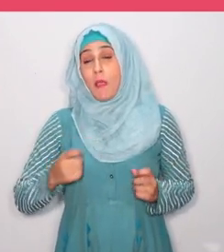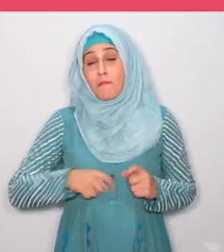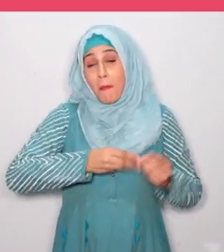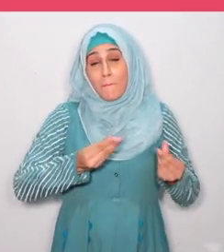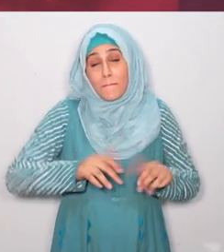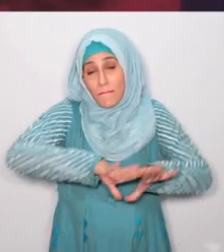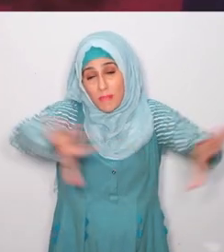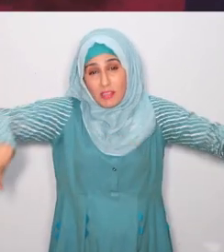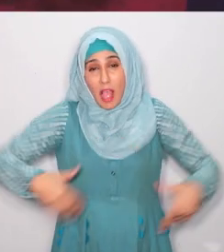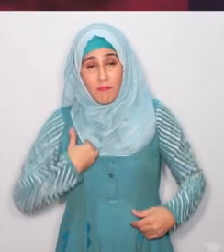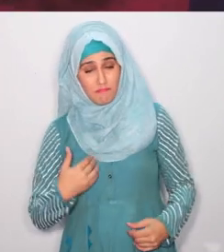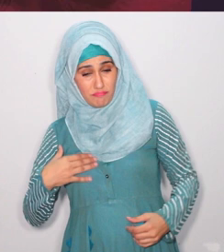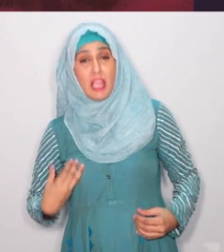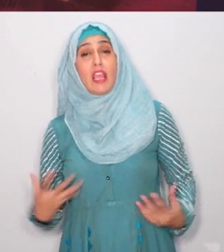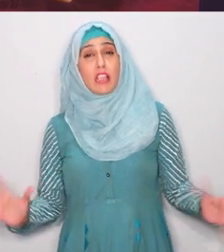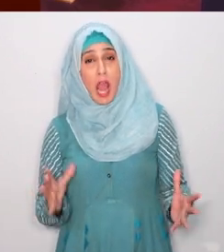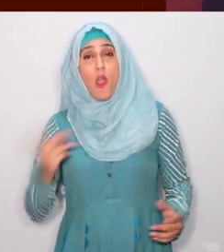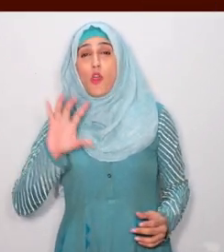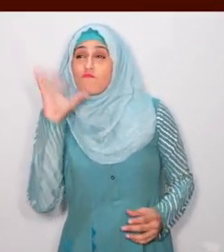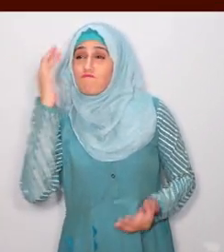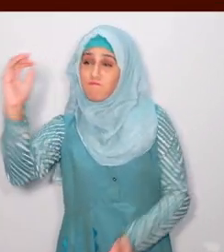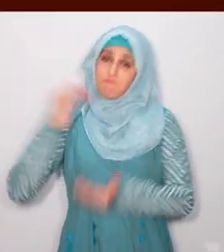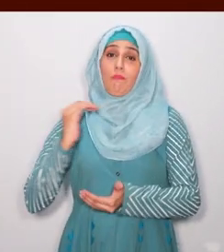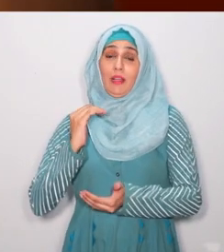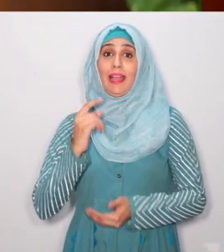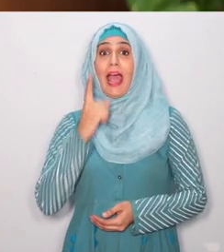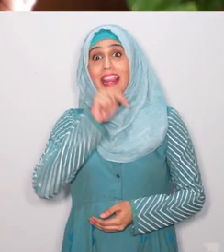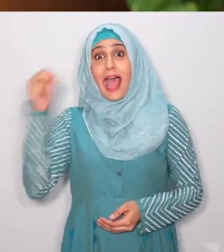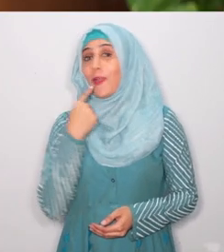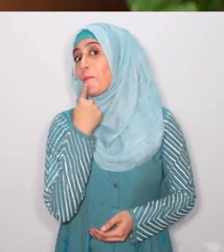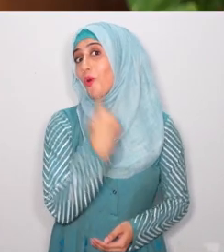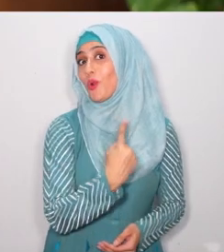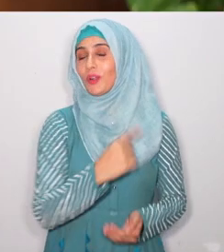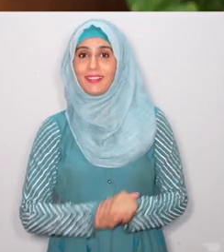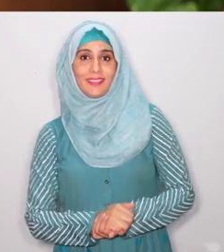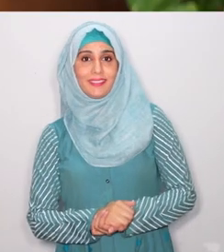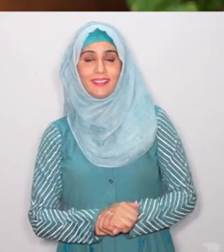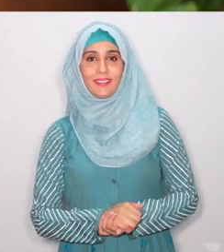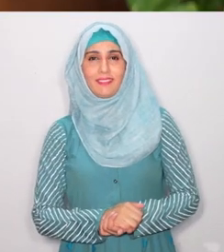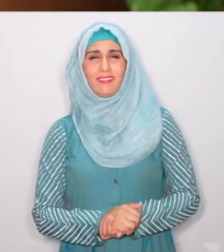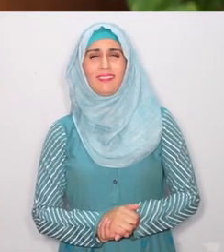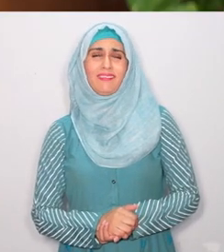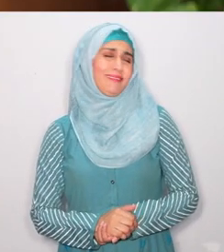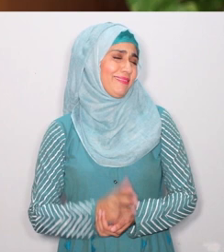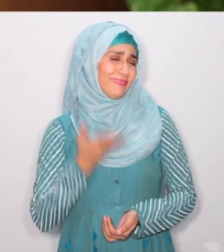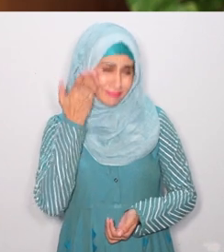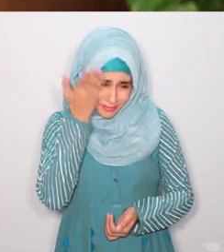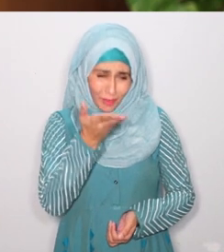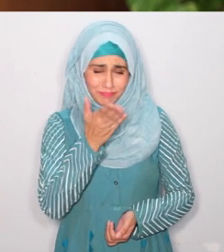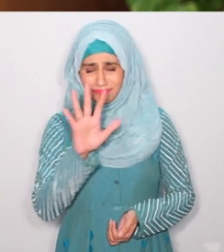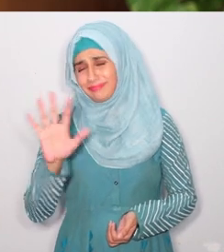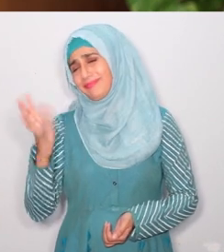जीतूंगी, अलीजे ने खिलखिलाकर नाना से कहा। अरे तुम नहीं बन सकती